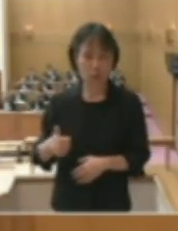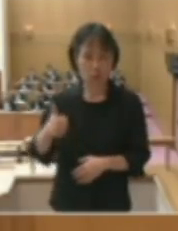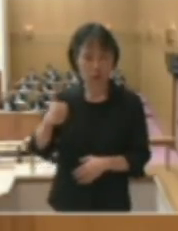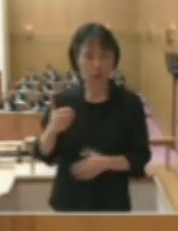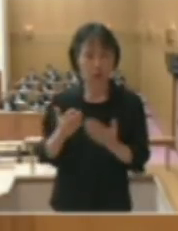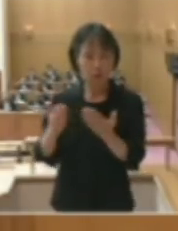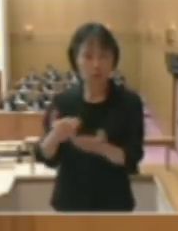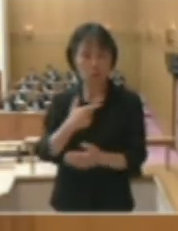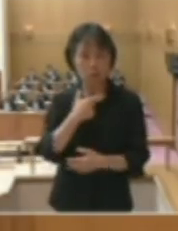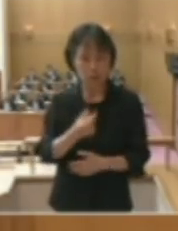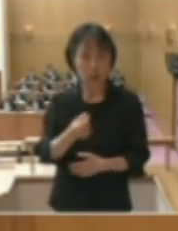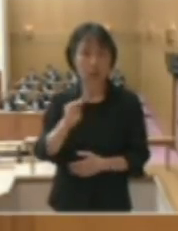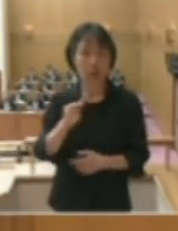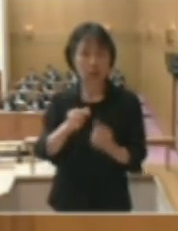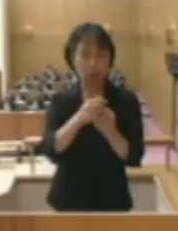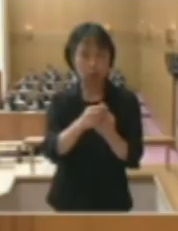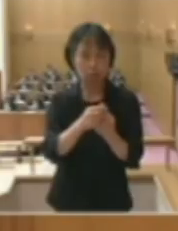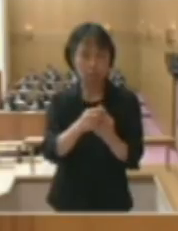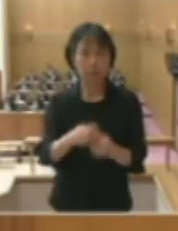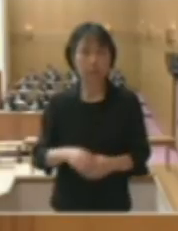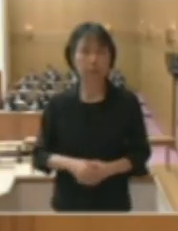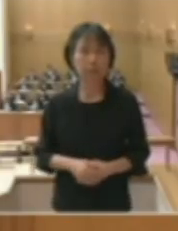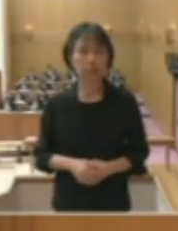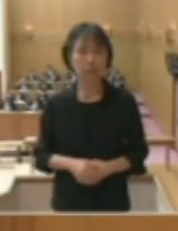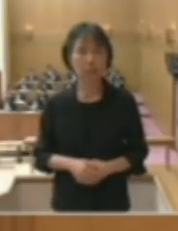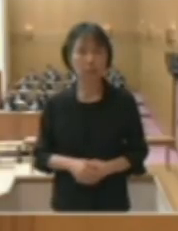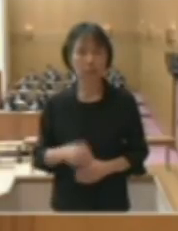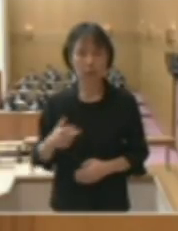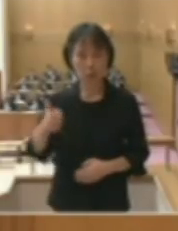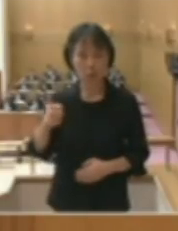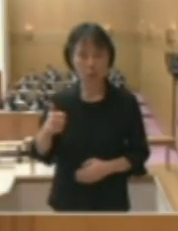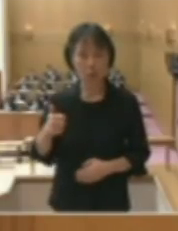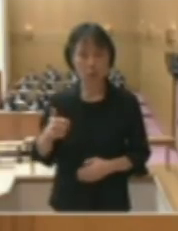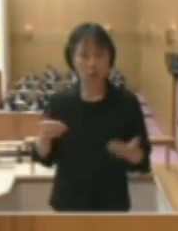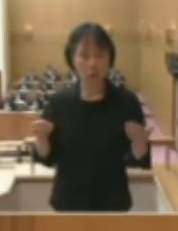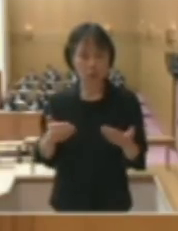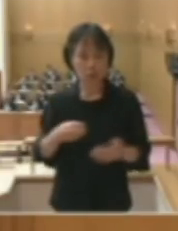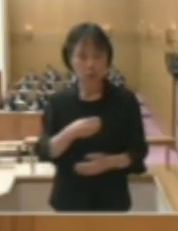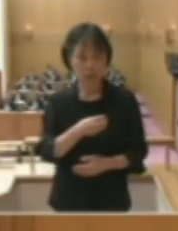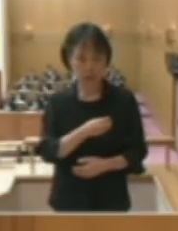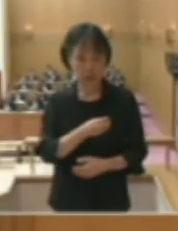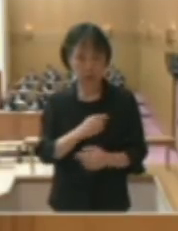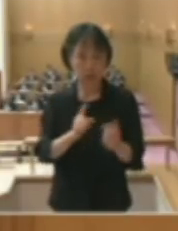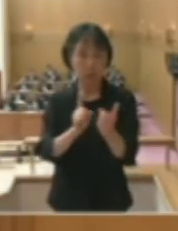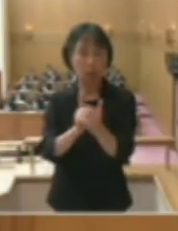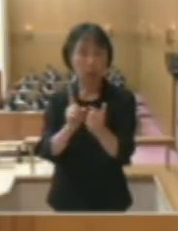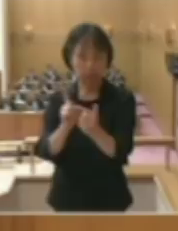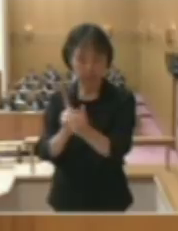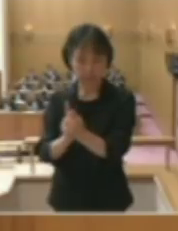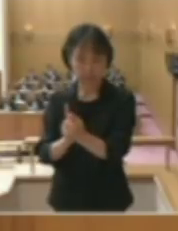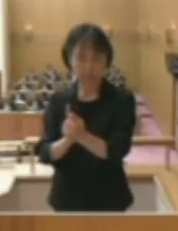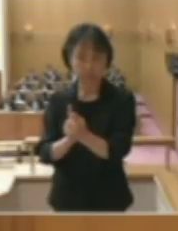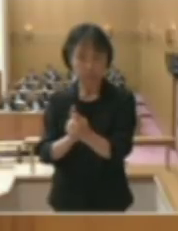の質問は、市長、部下職員に対して、具体的に本